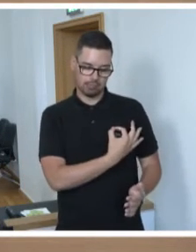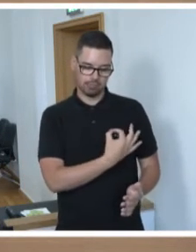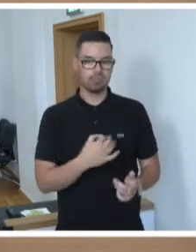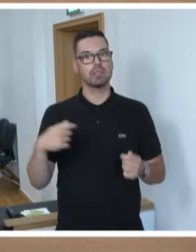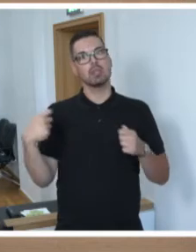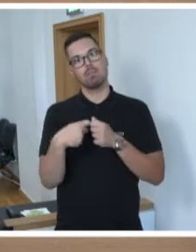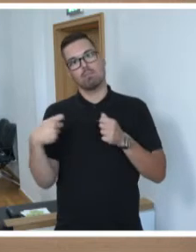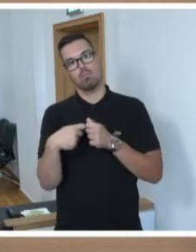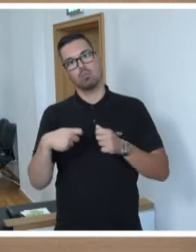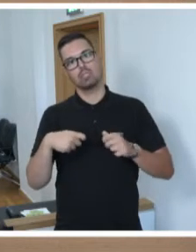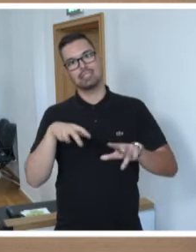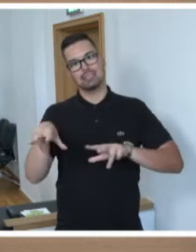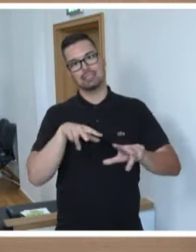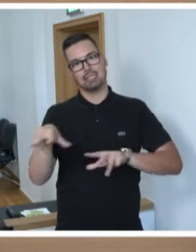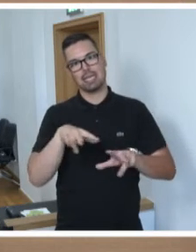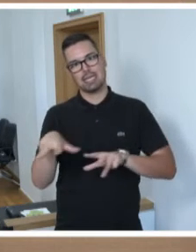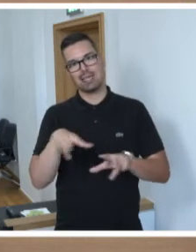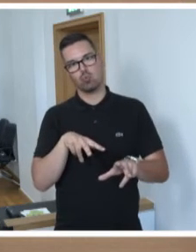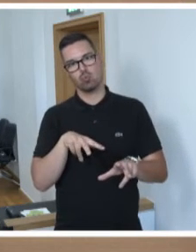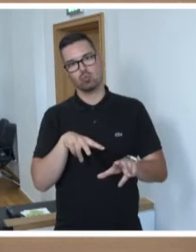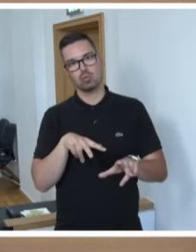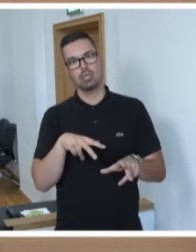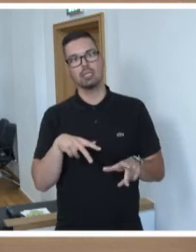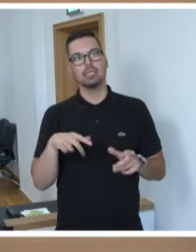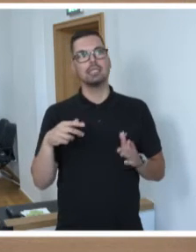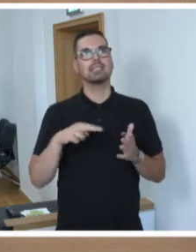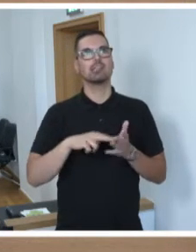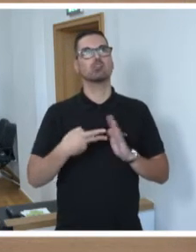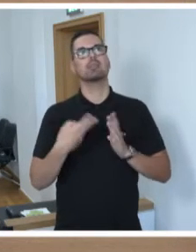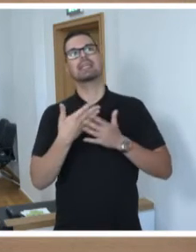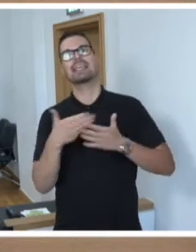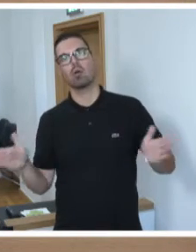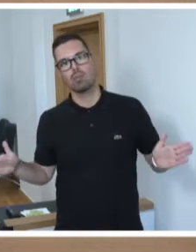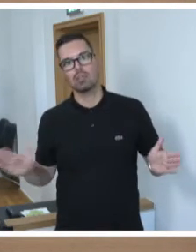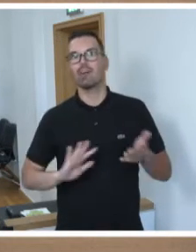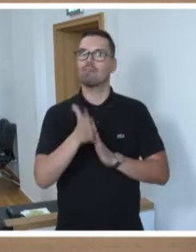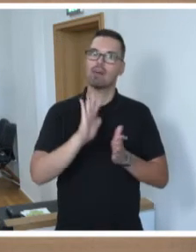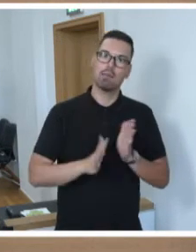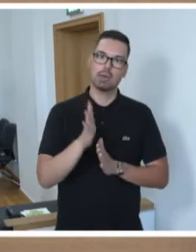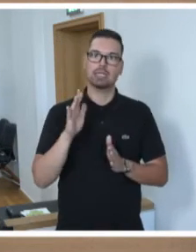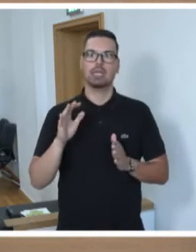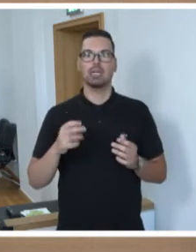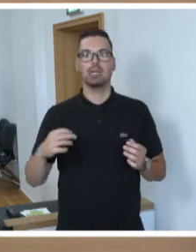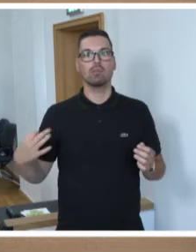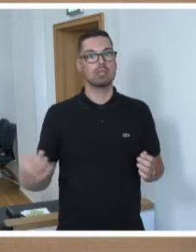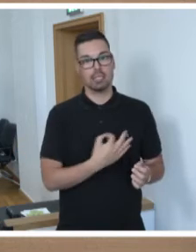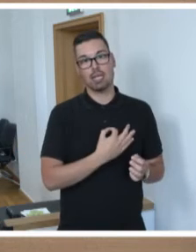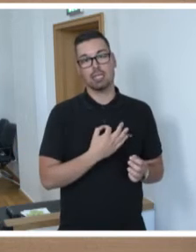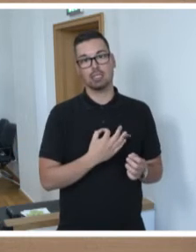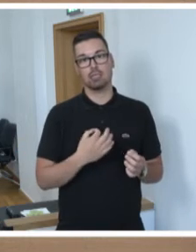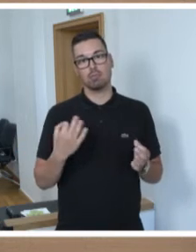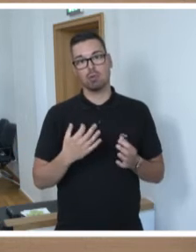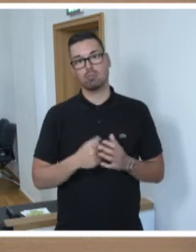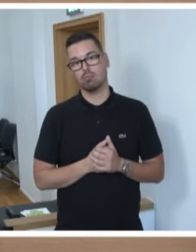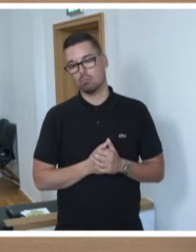die Bundesregierung den Trilog im Herbst dafür nutzt, dass es technologieoffen funktioniert. Das Aus des Verbrenners wäre für das Saarland ein großes Desaster.